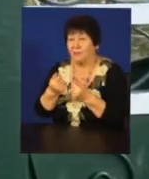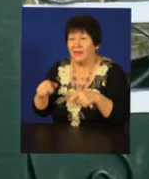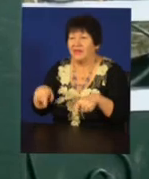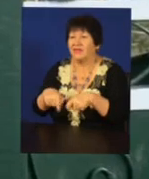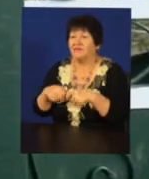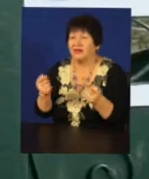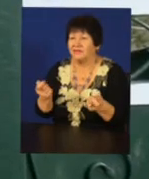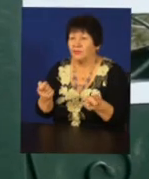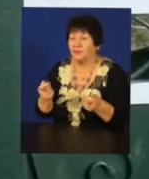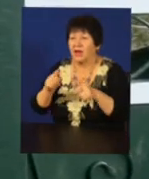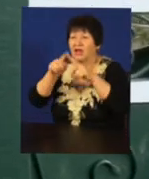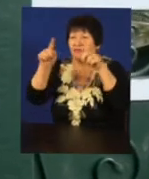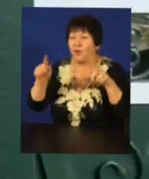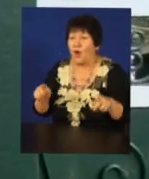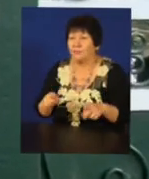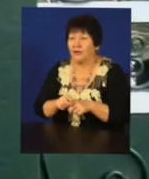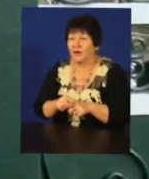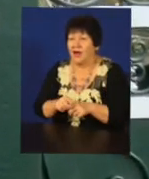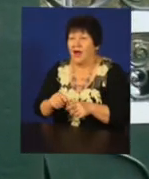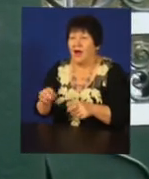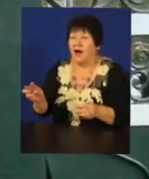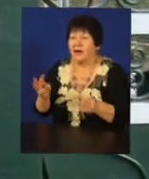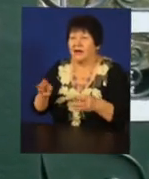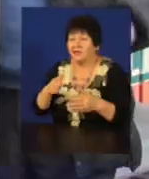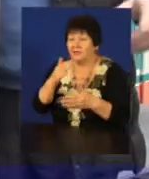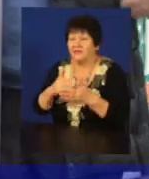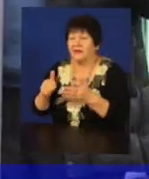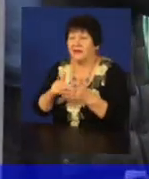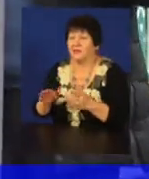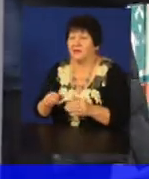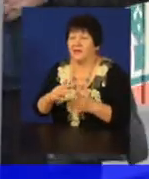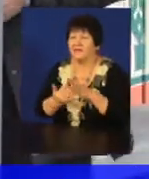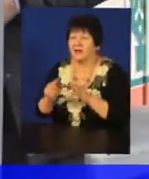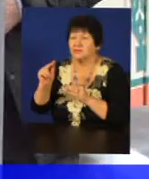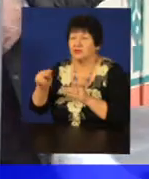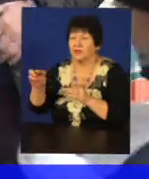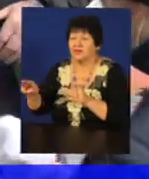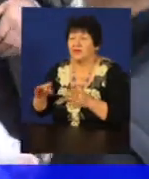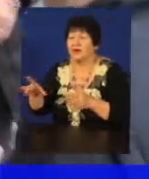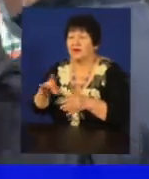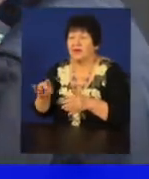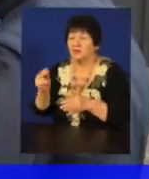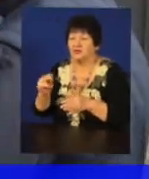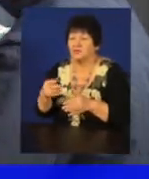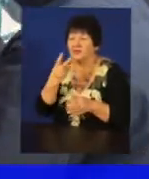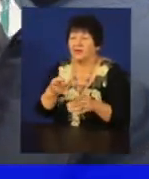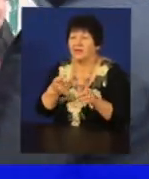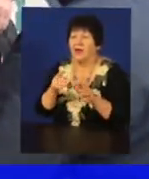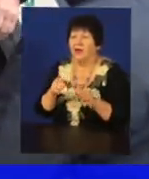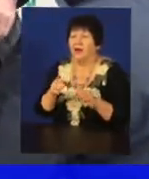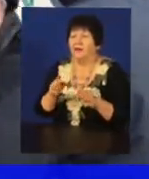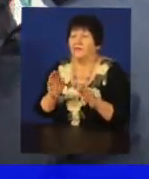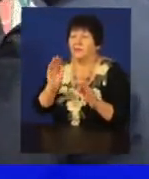defecțiunile sobelor, aragazelor, să le înlăture. În satul Cicurmingir, raionul Cimișlia, sunt preconizate